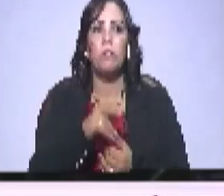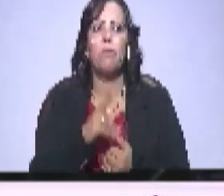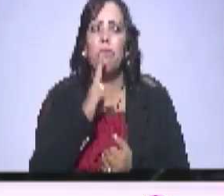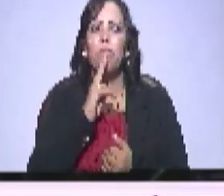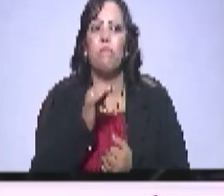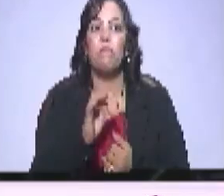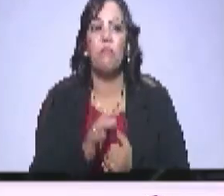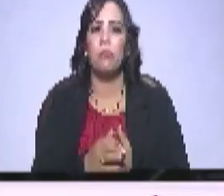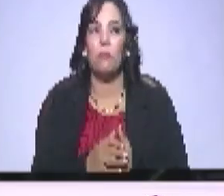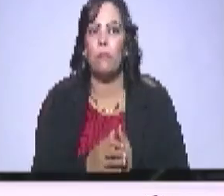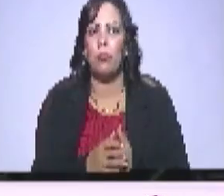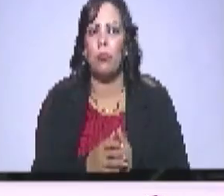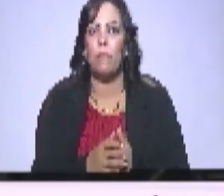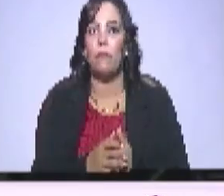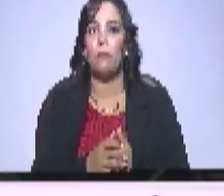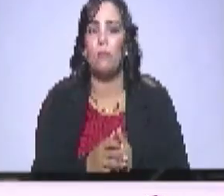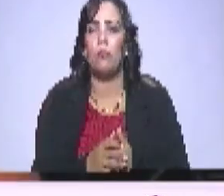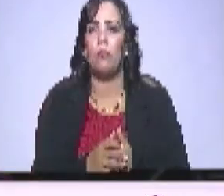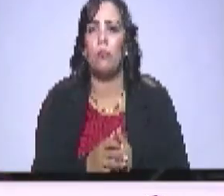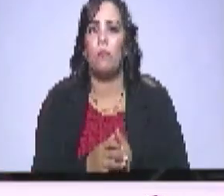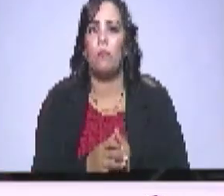كويس